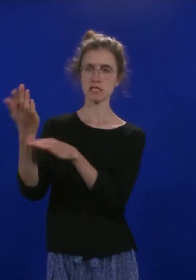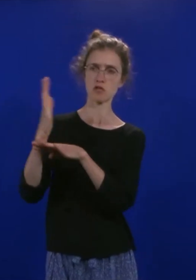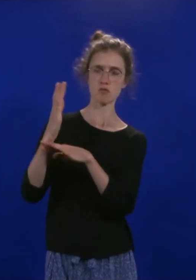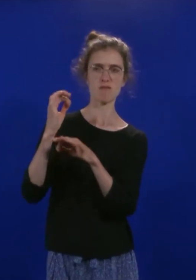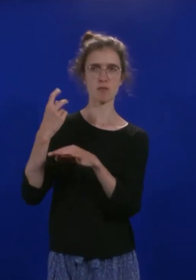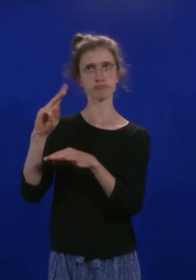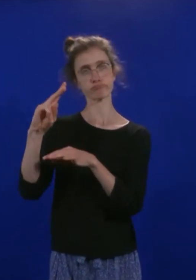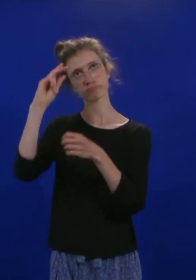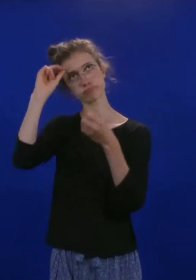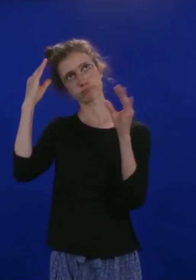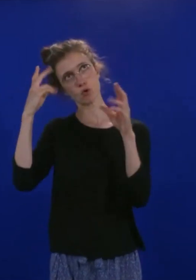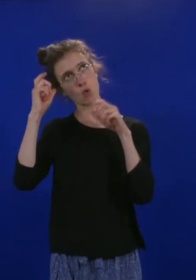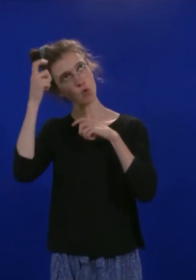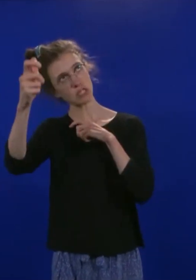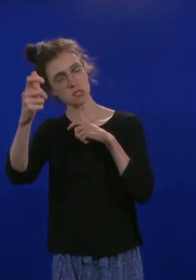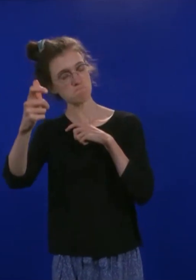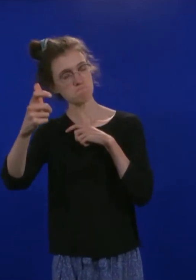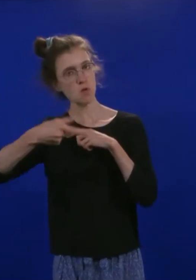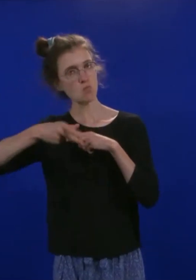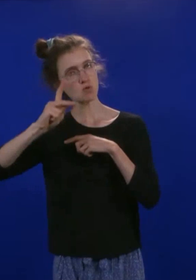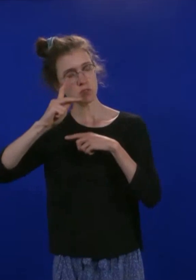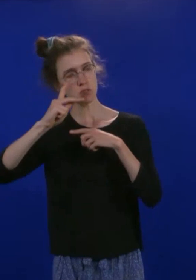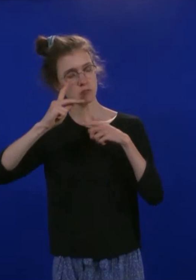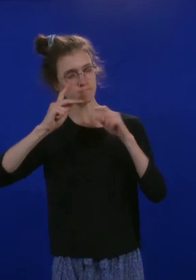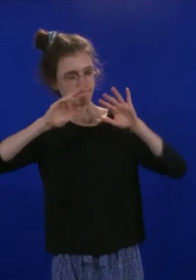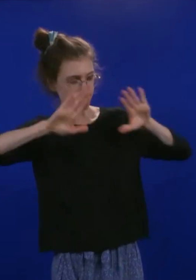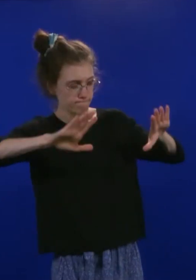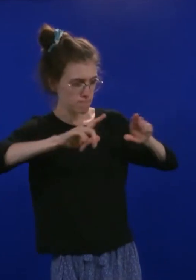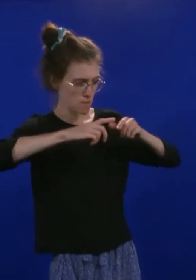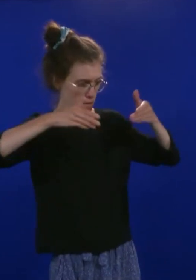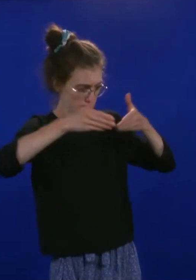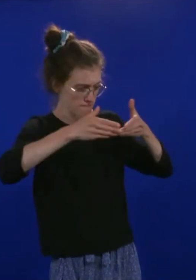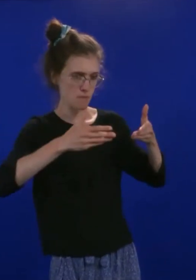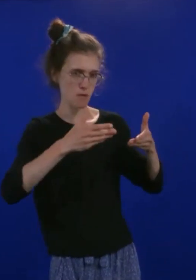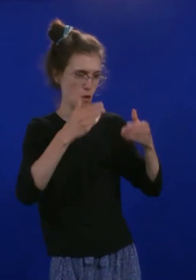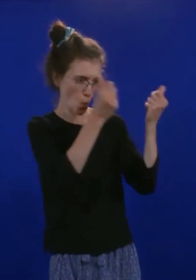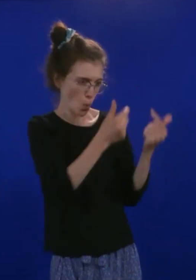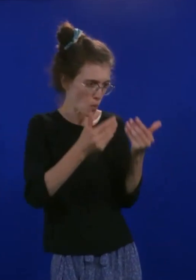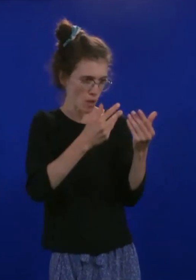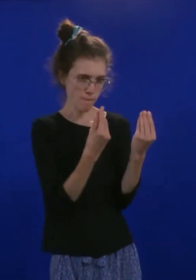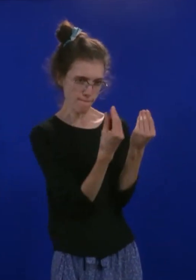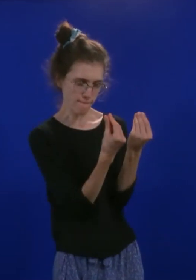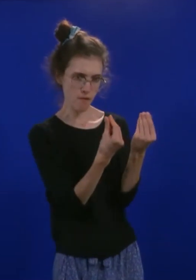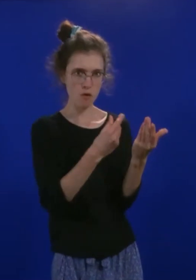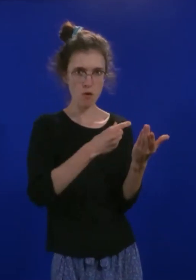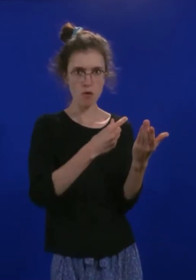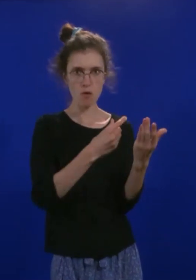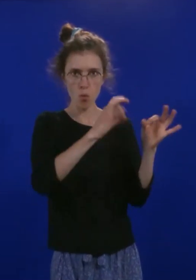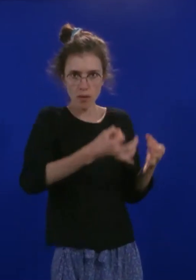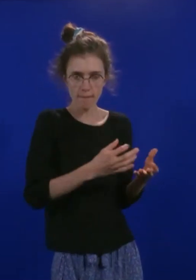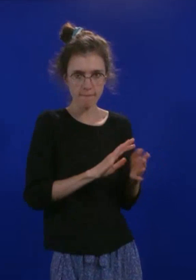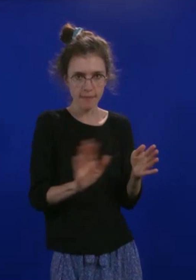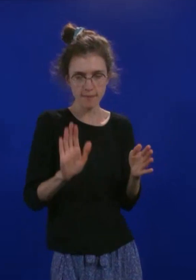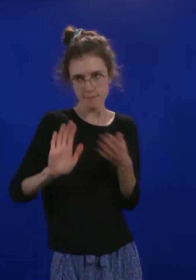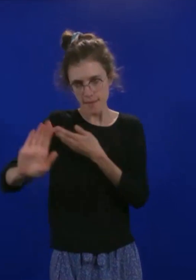ce compte financier unique, avec un collègue de l'opposition qui, si j'ai bien compris, nous invite